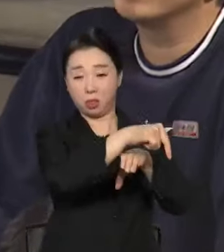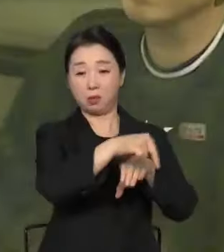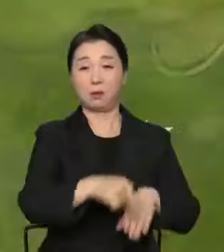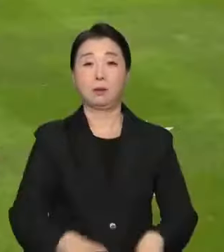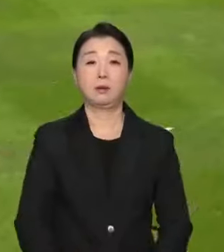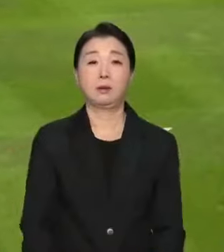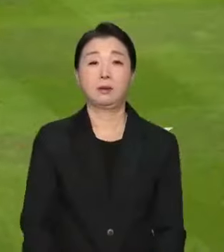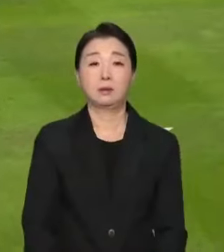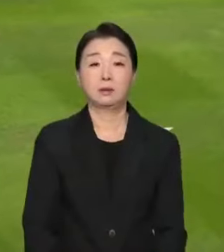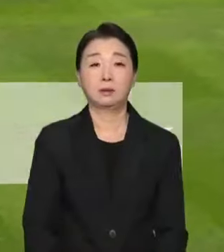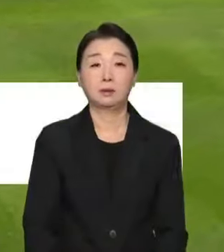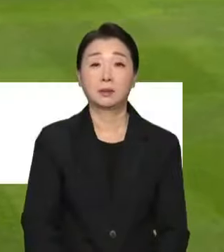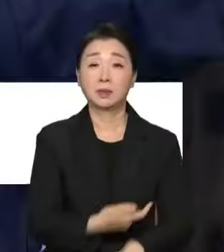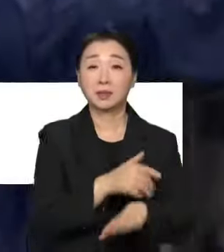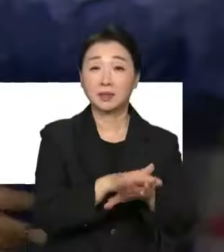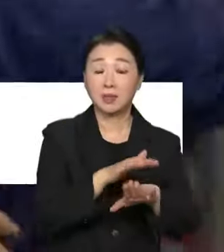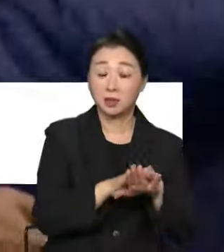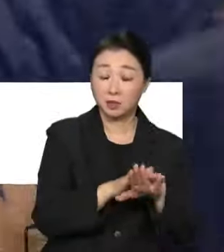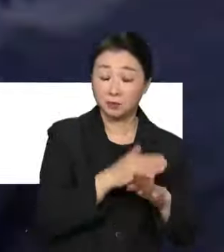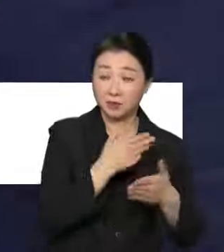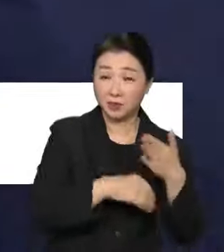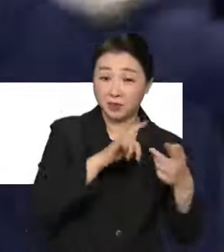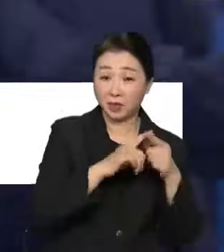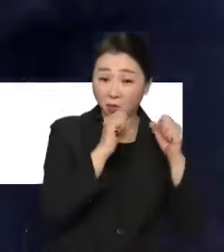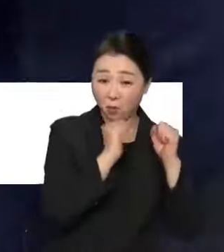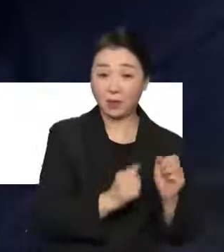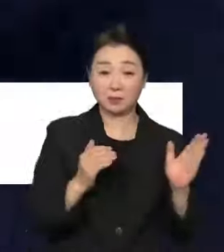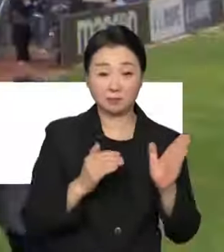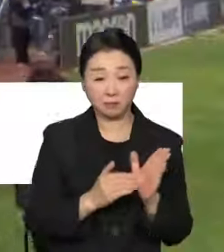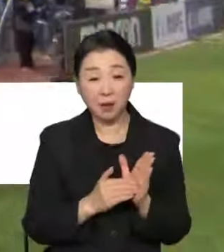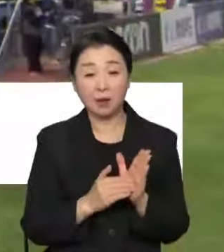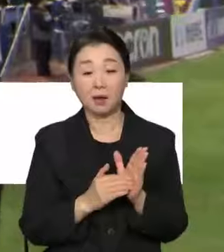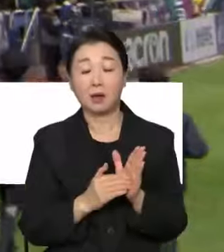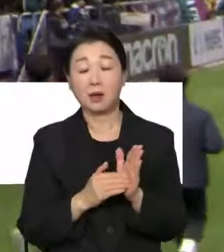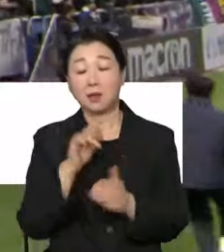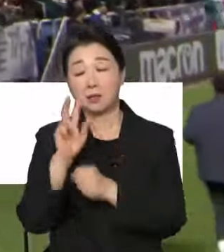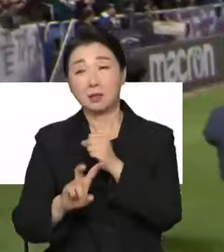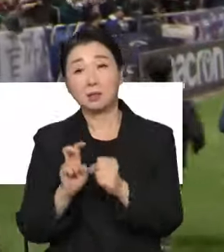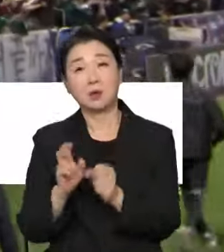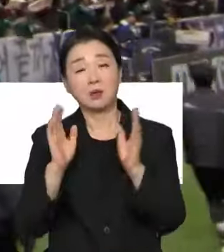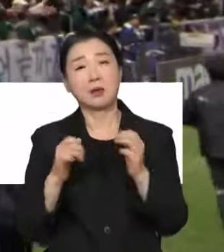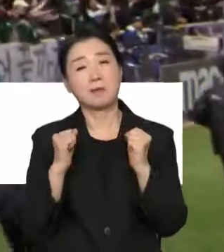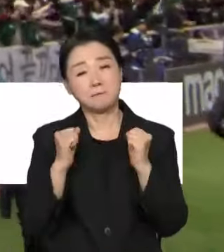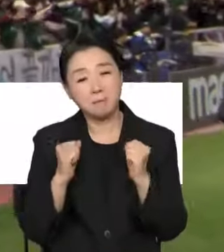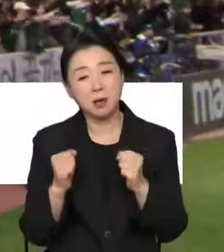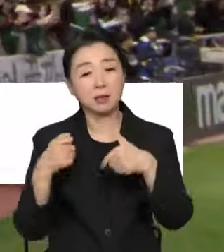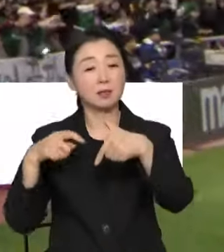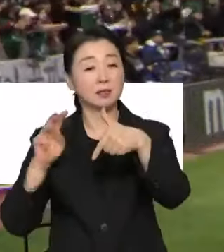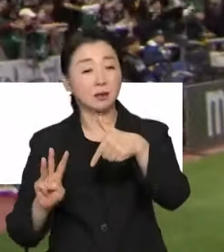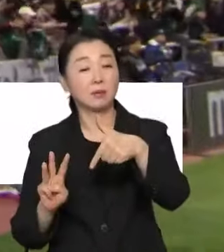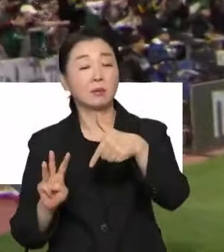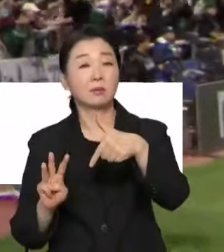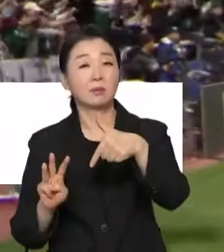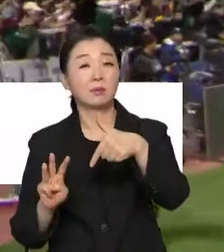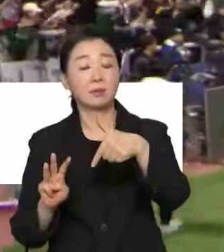버렸습니다 대전은를 정지요면 20여 지켰던 인천